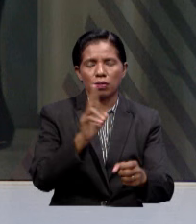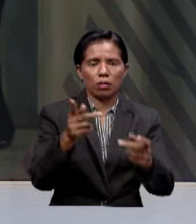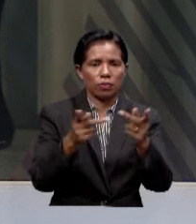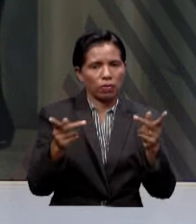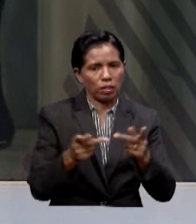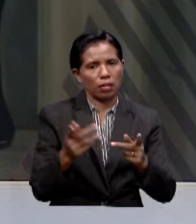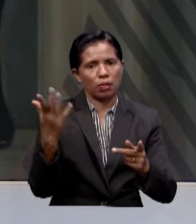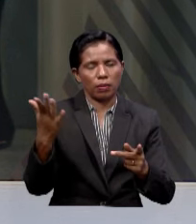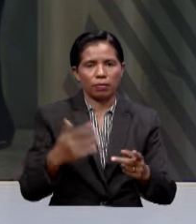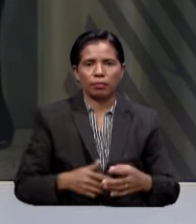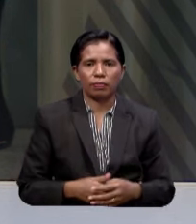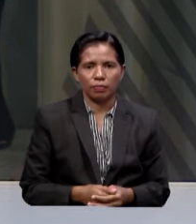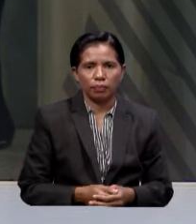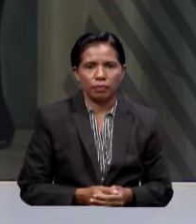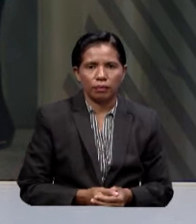Rafere.